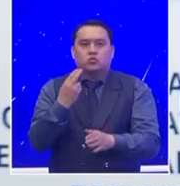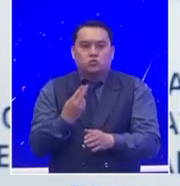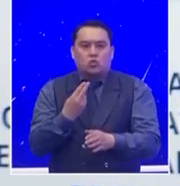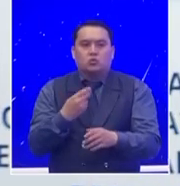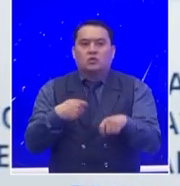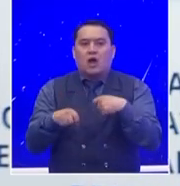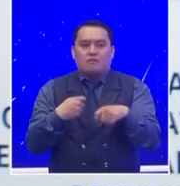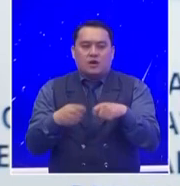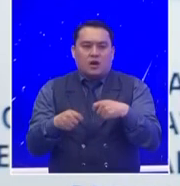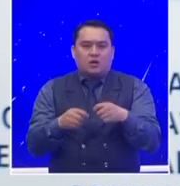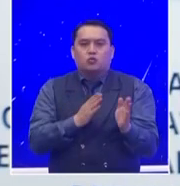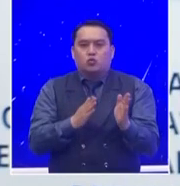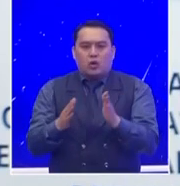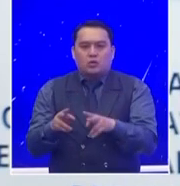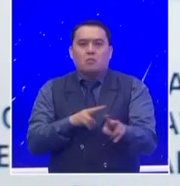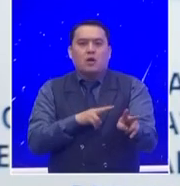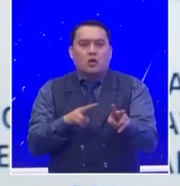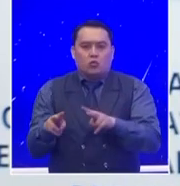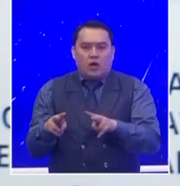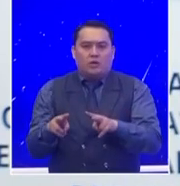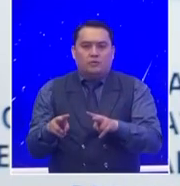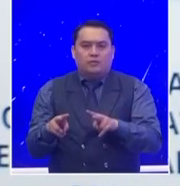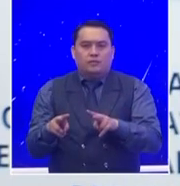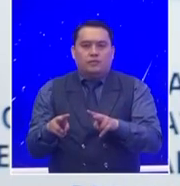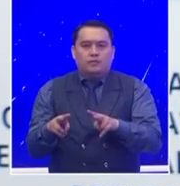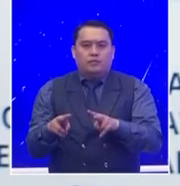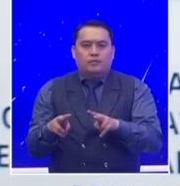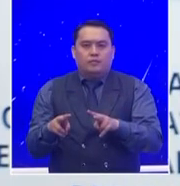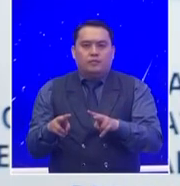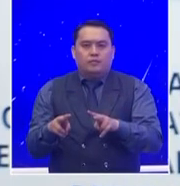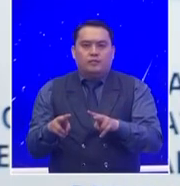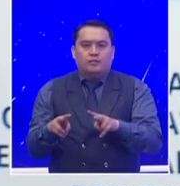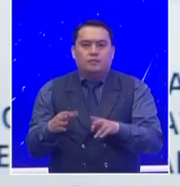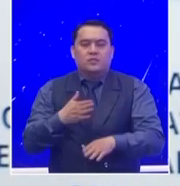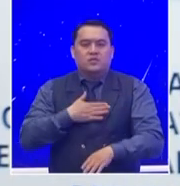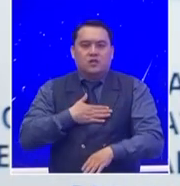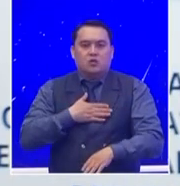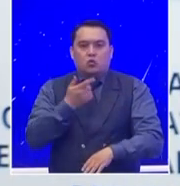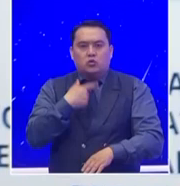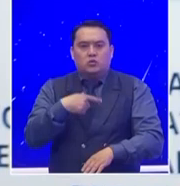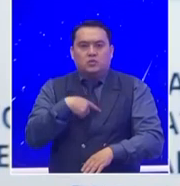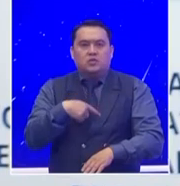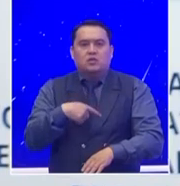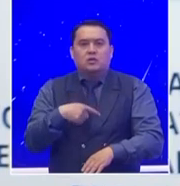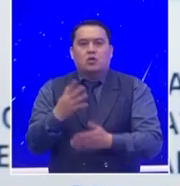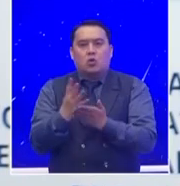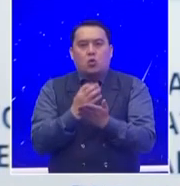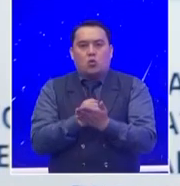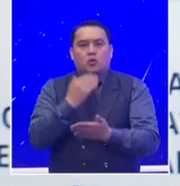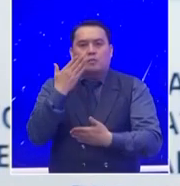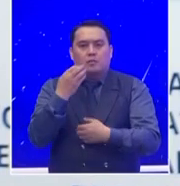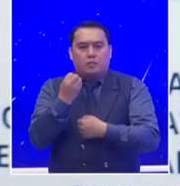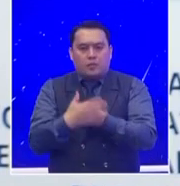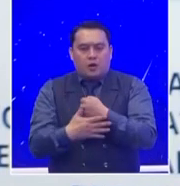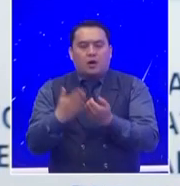бар тауарлардың бағасы тұрақты бақылауда. Бұдан бөлек бізде өзіміздің СПК-ның қоры бар,